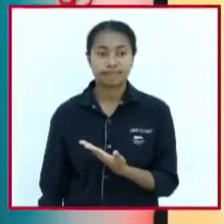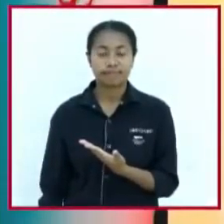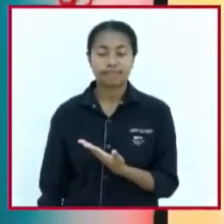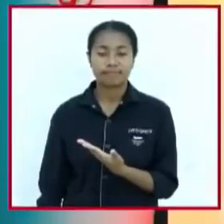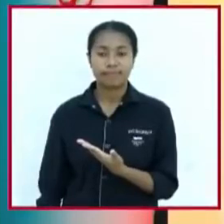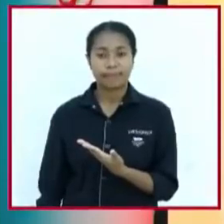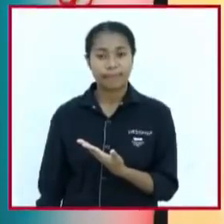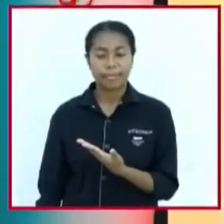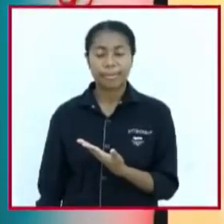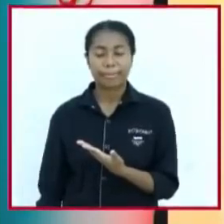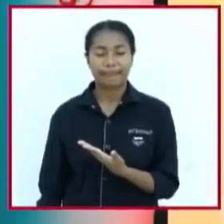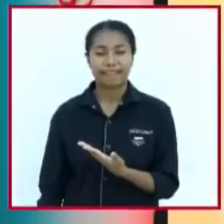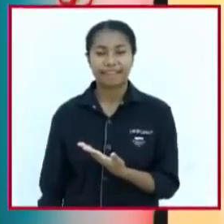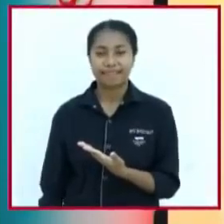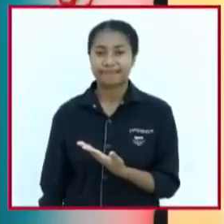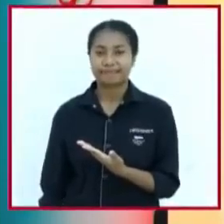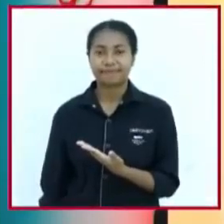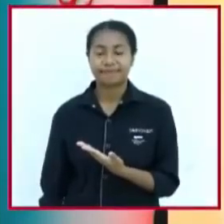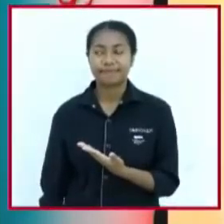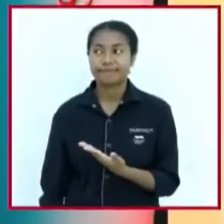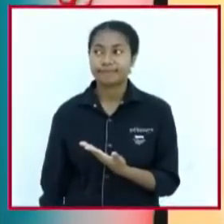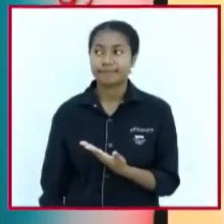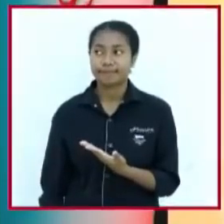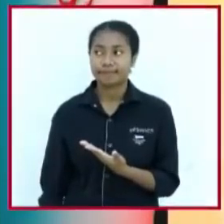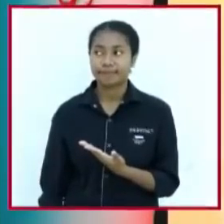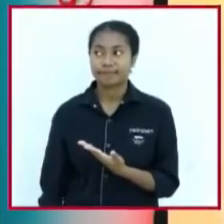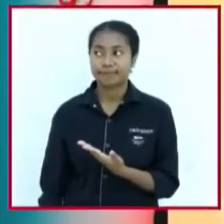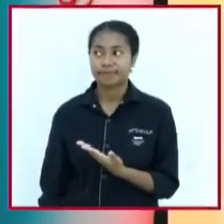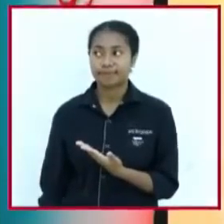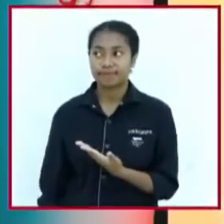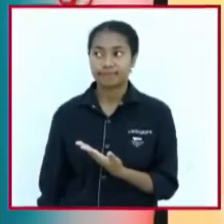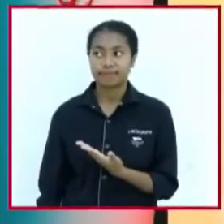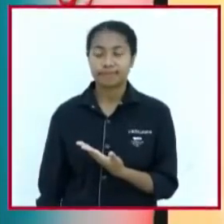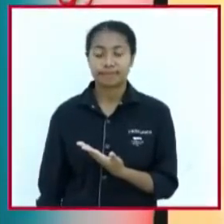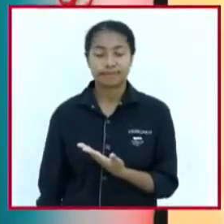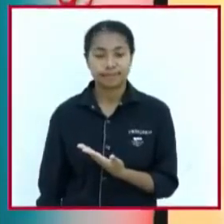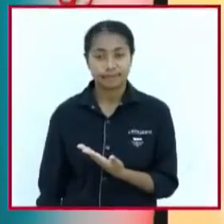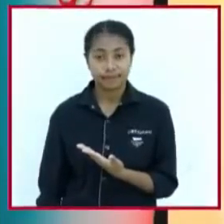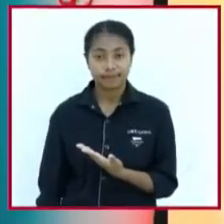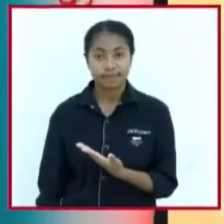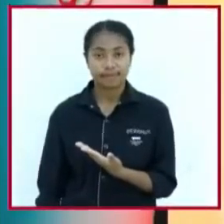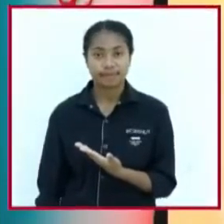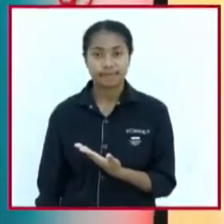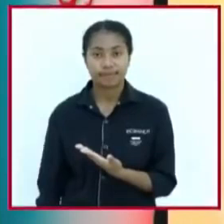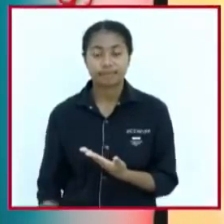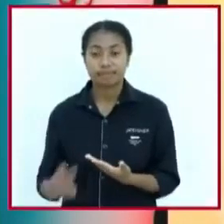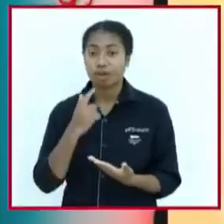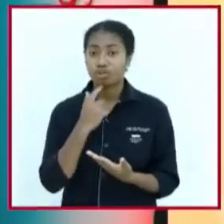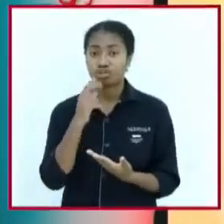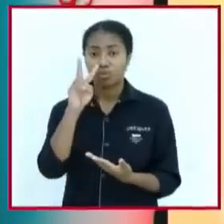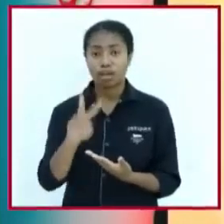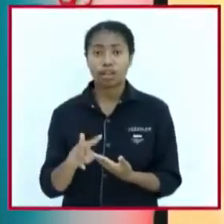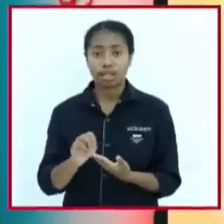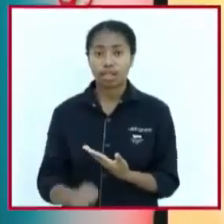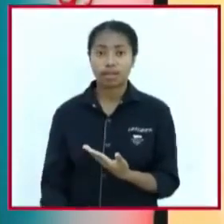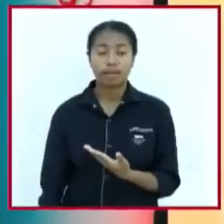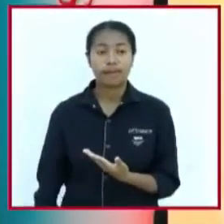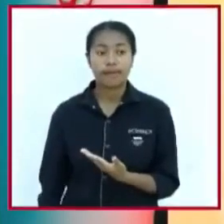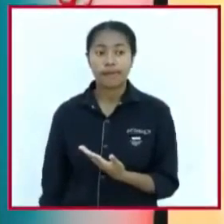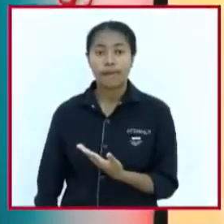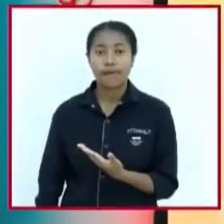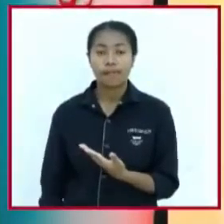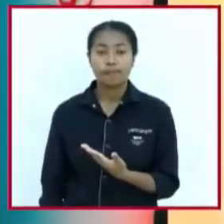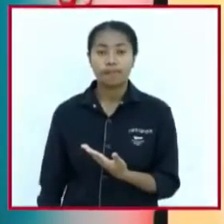baik waktu kamu dijadikan tontonan oleh cercaan dan penderitaan maupun waktu kamu mengambil bagian dalam